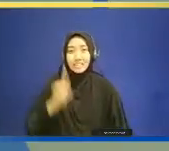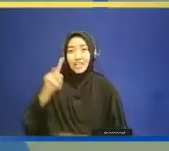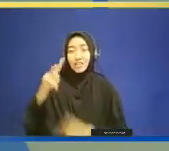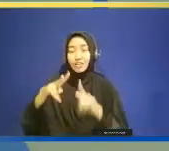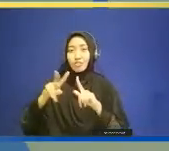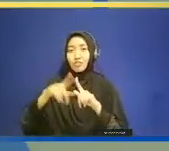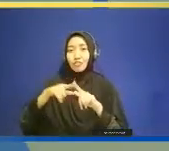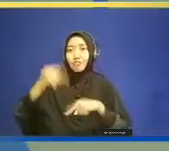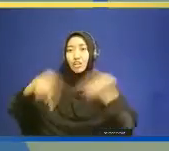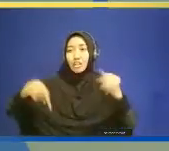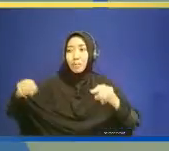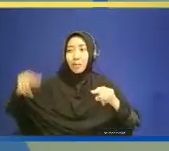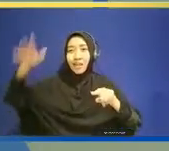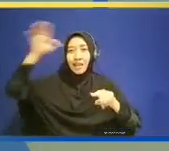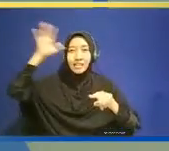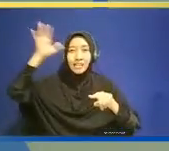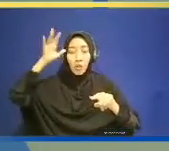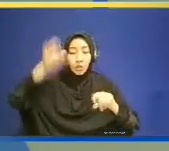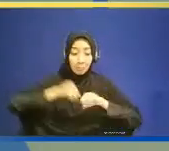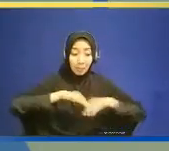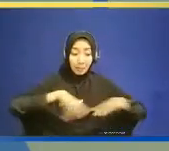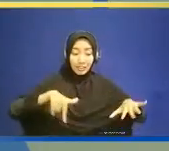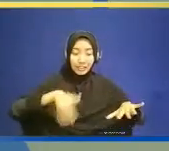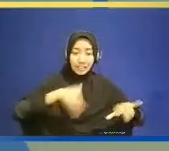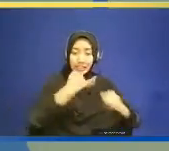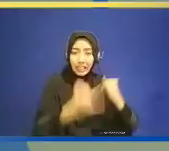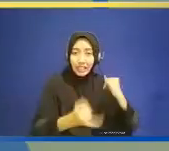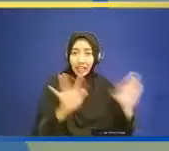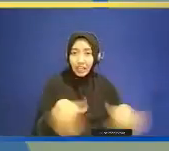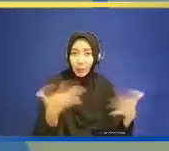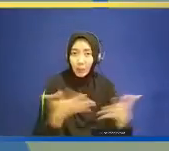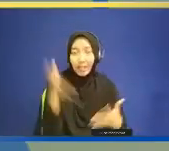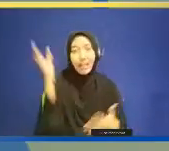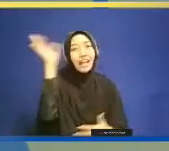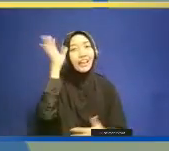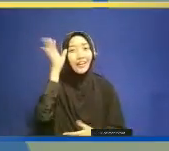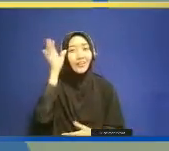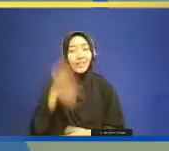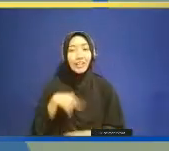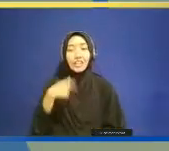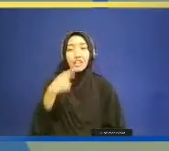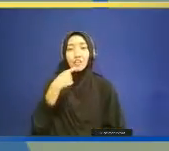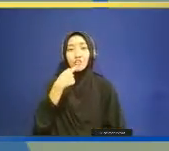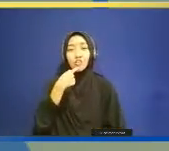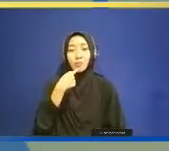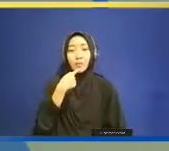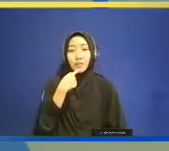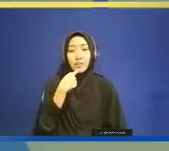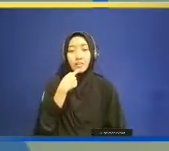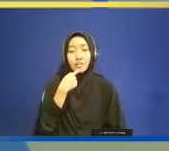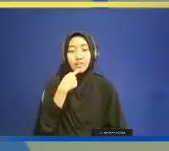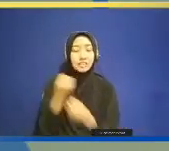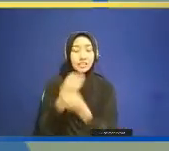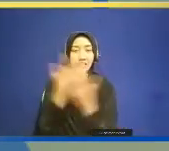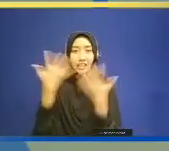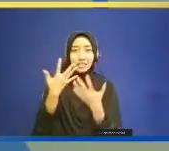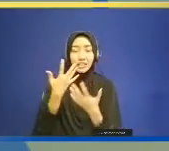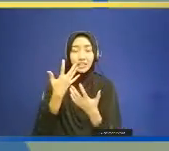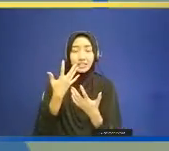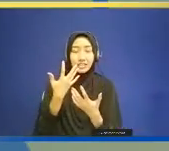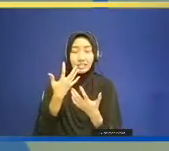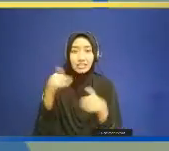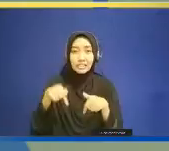kita tidak pernah bisa tahu apakah pandemi ini akan berakhir atau tidak Hai saya akan Coba jelaskan ini